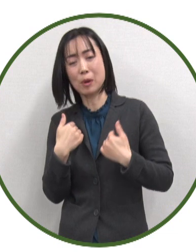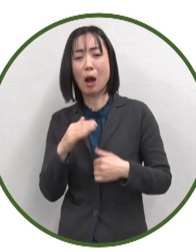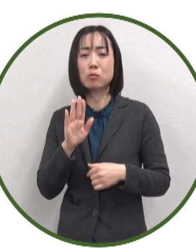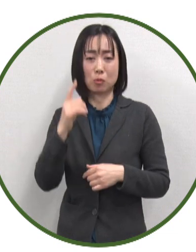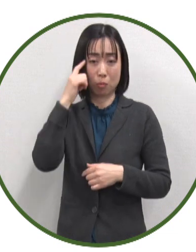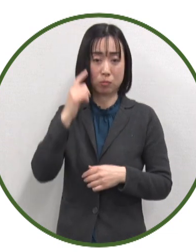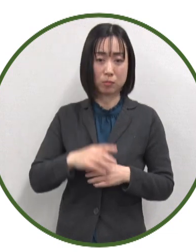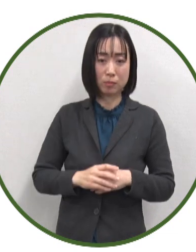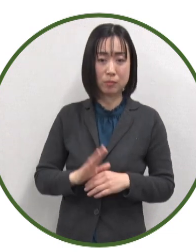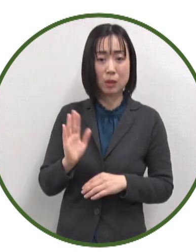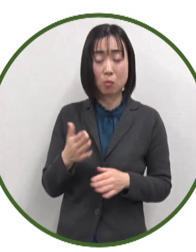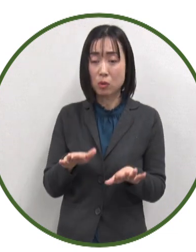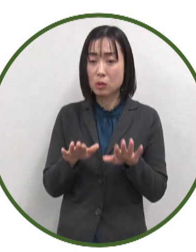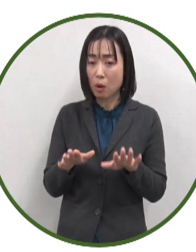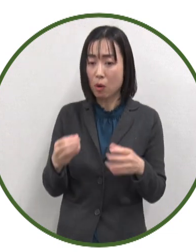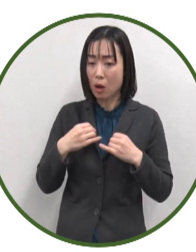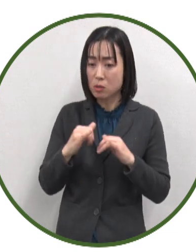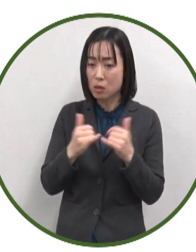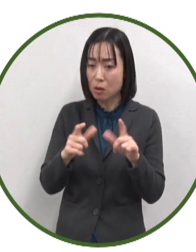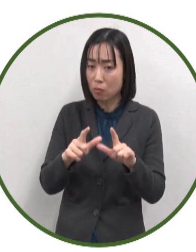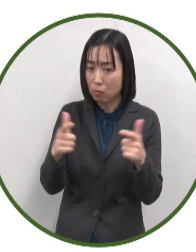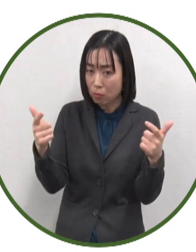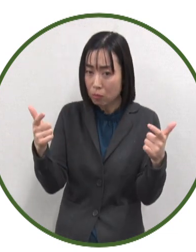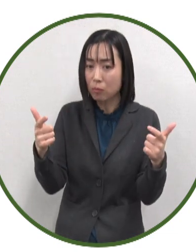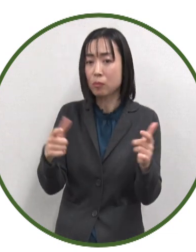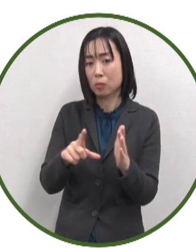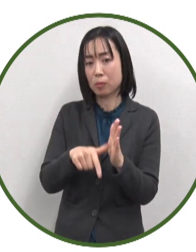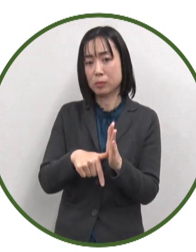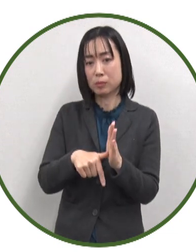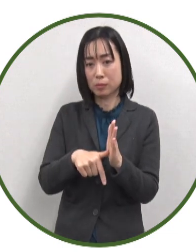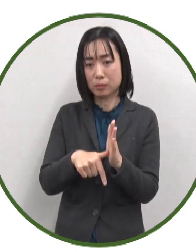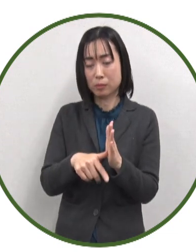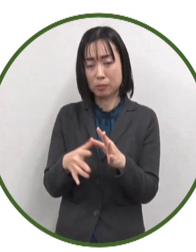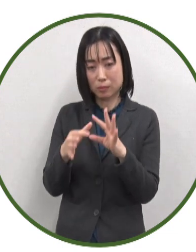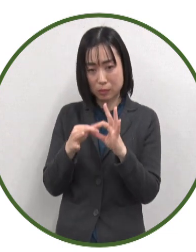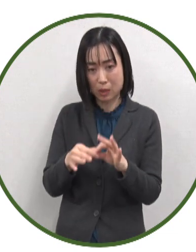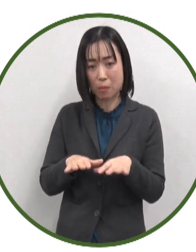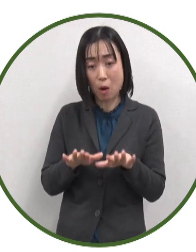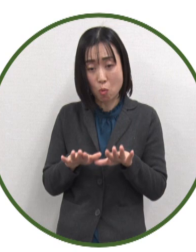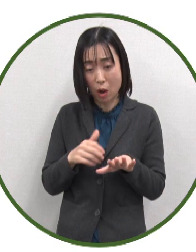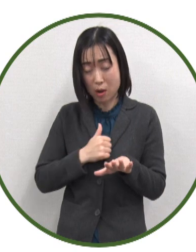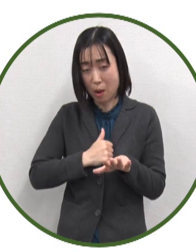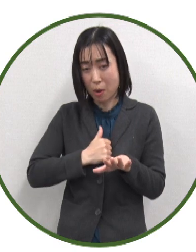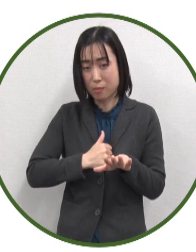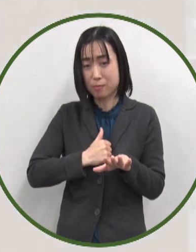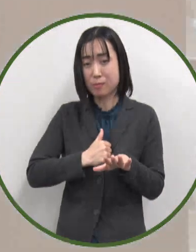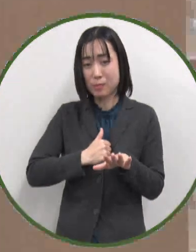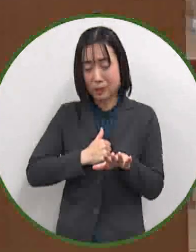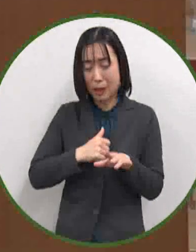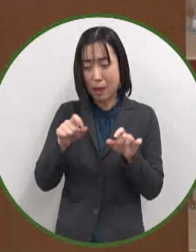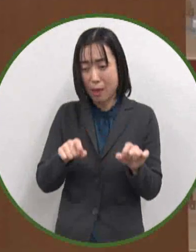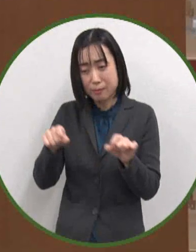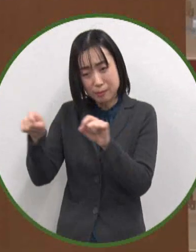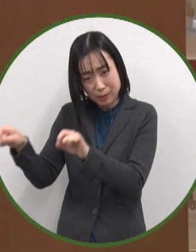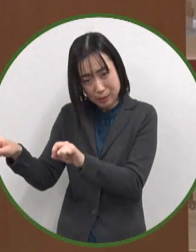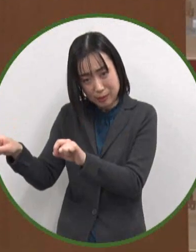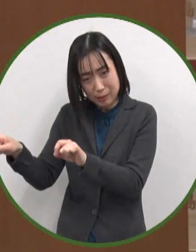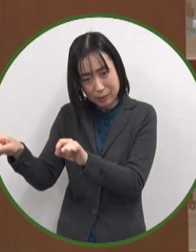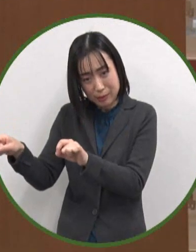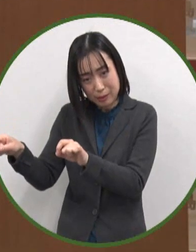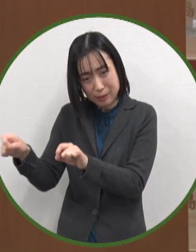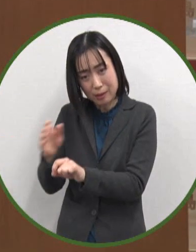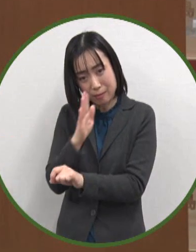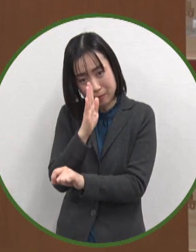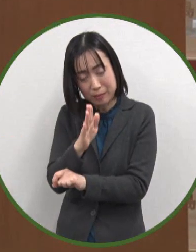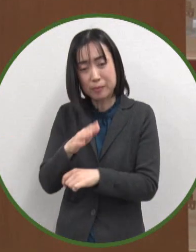かし今はかなり感染が広がっている状況であります。今回は我慢して延期してください。